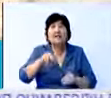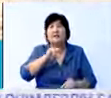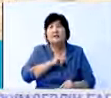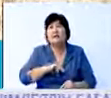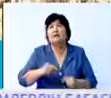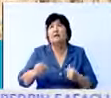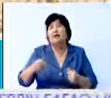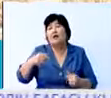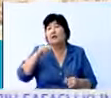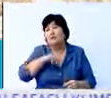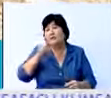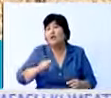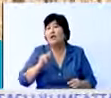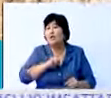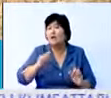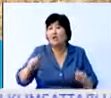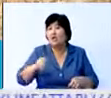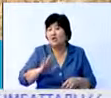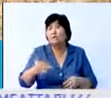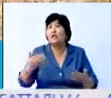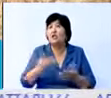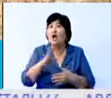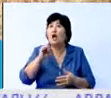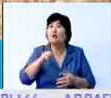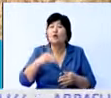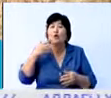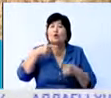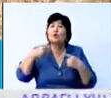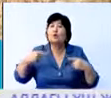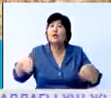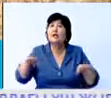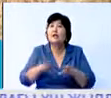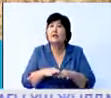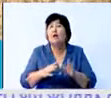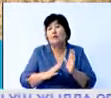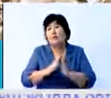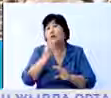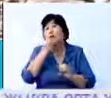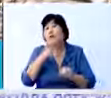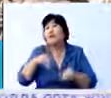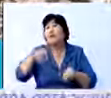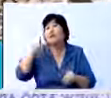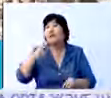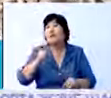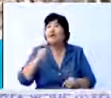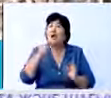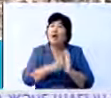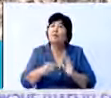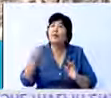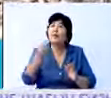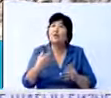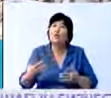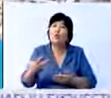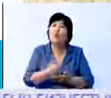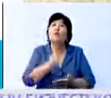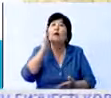күйген шаруалардың еңбегі еш кетпеді. Жаңа сұрып күріштің өзге түрлеріне қарағанда бітік шықты. Диқандар гектарына 60 центнерден өнім